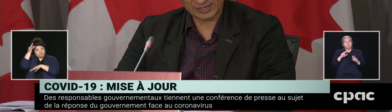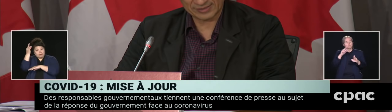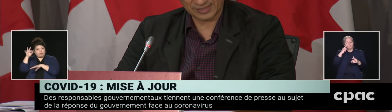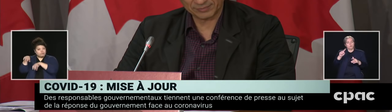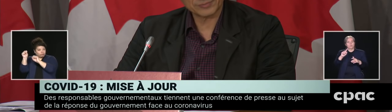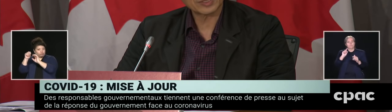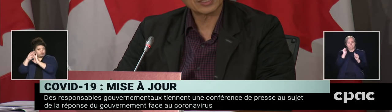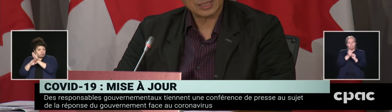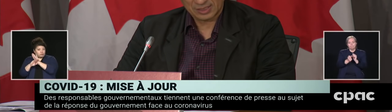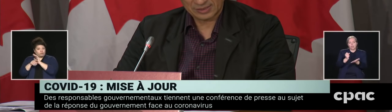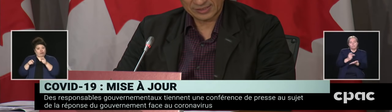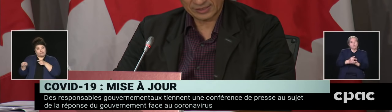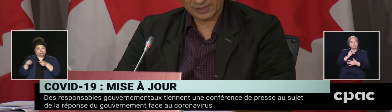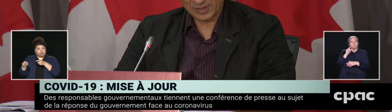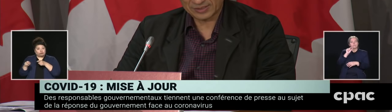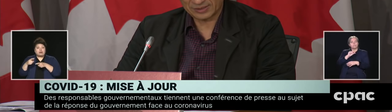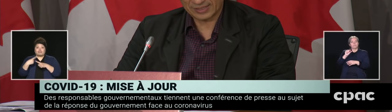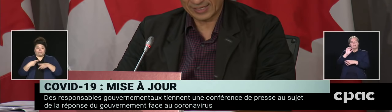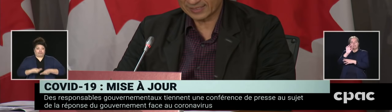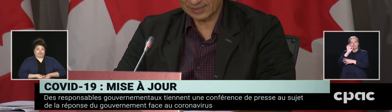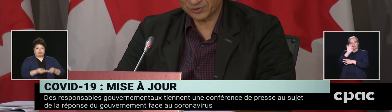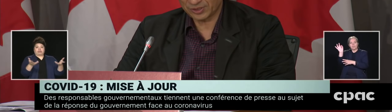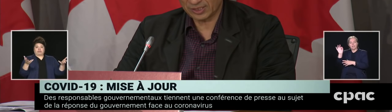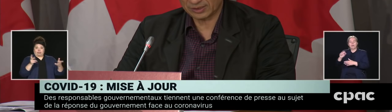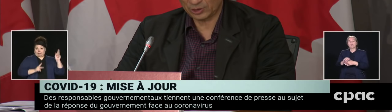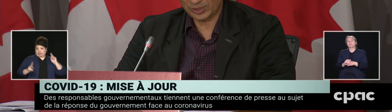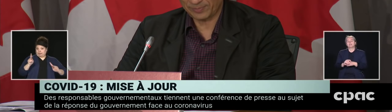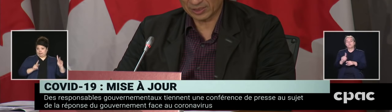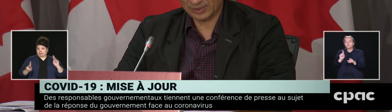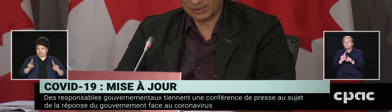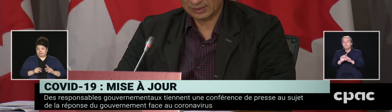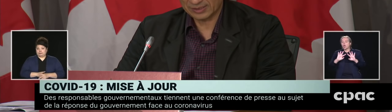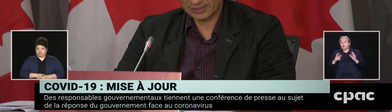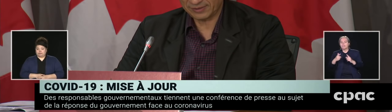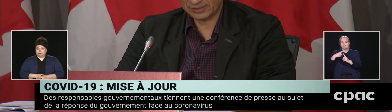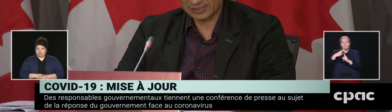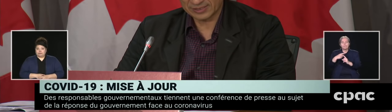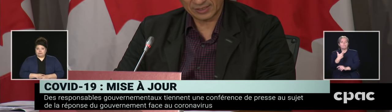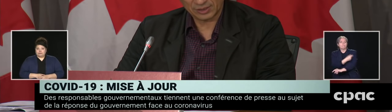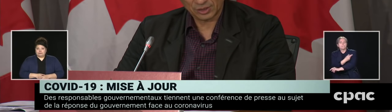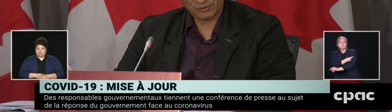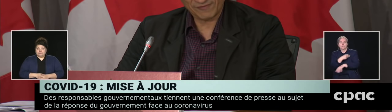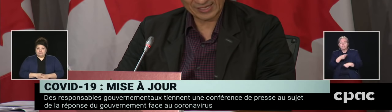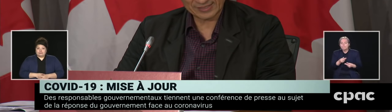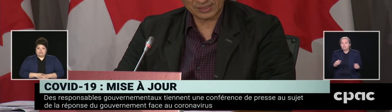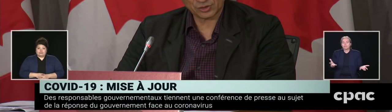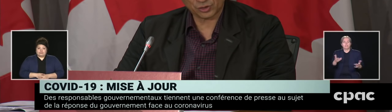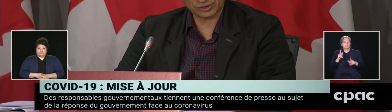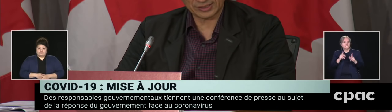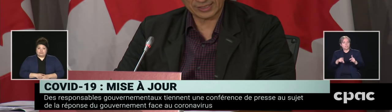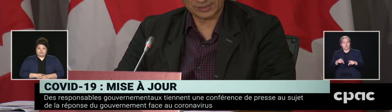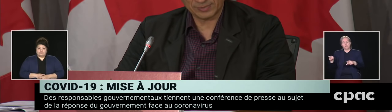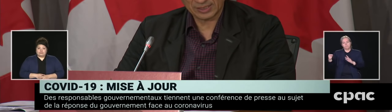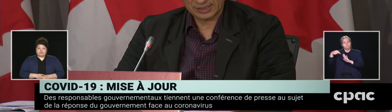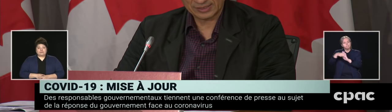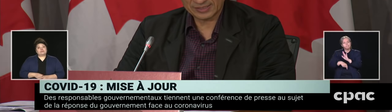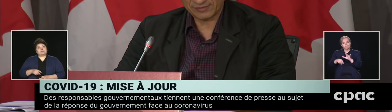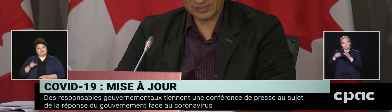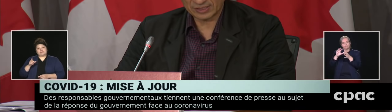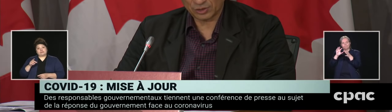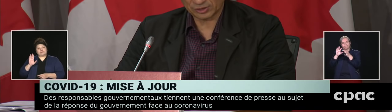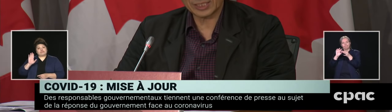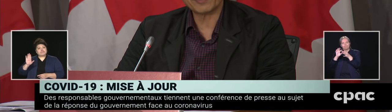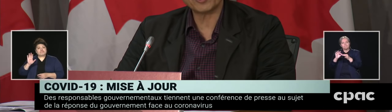dite des vaccins. C'est cette capacité exceptionnelle qui lui a permis de synthétiser un vaccin contre la grippe